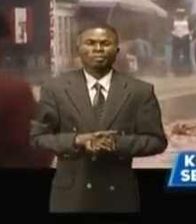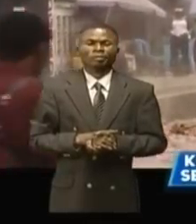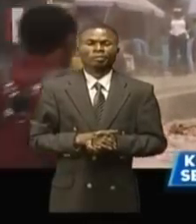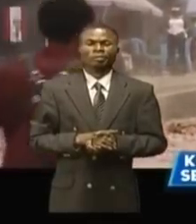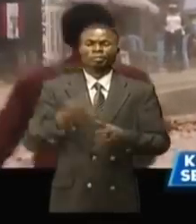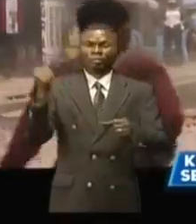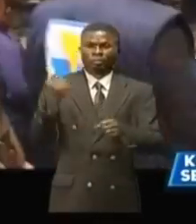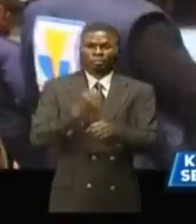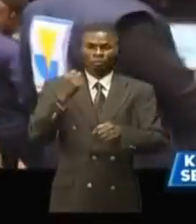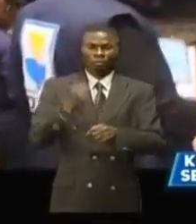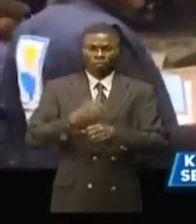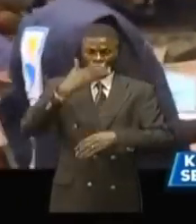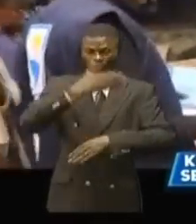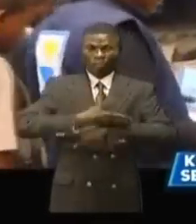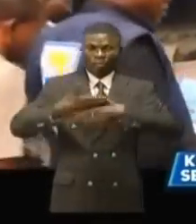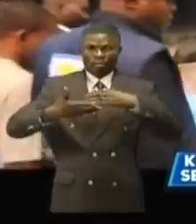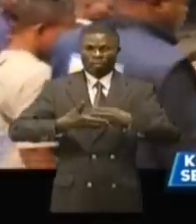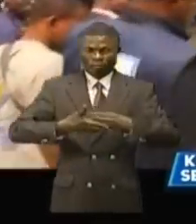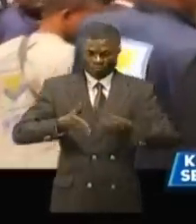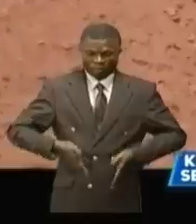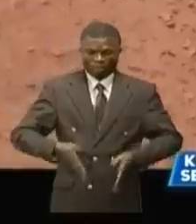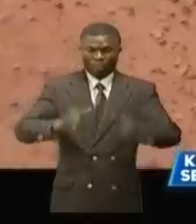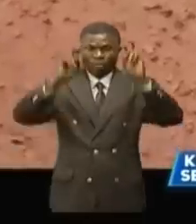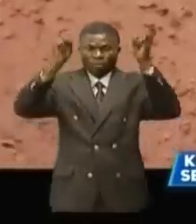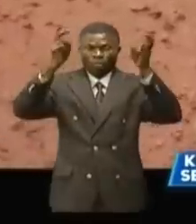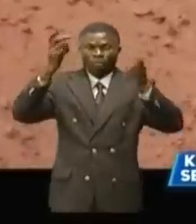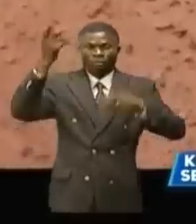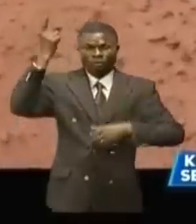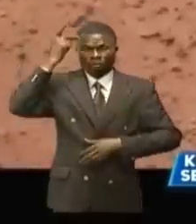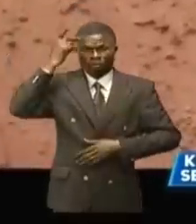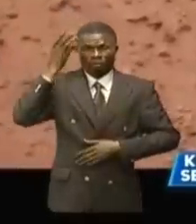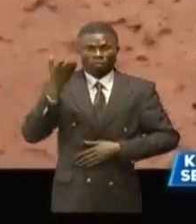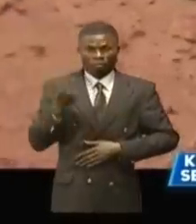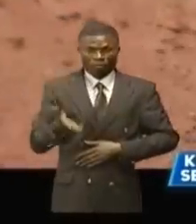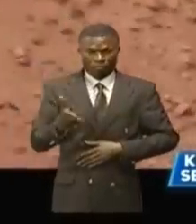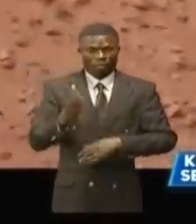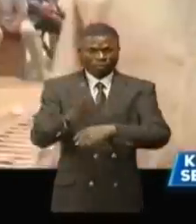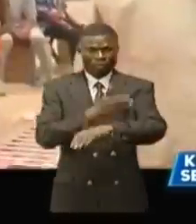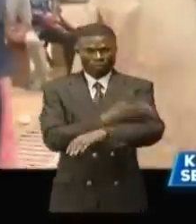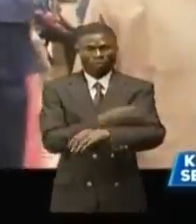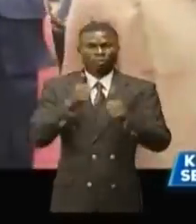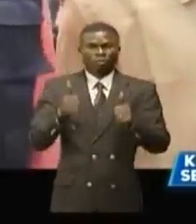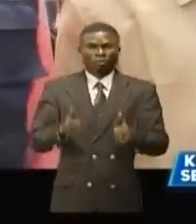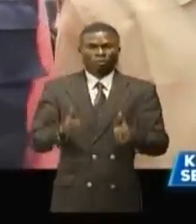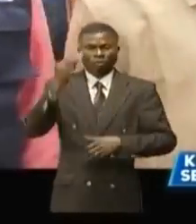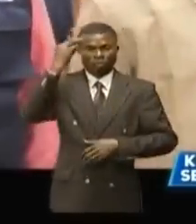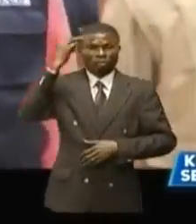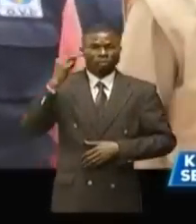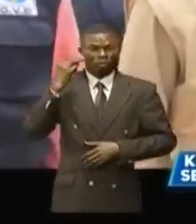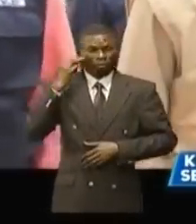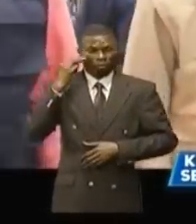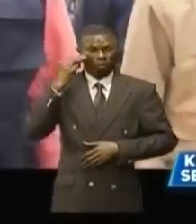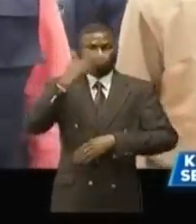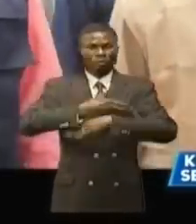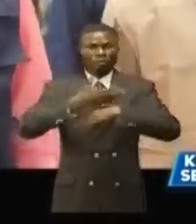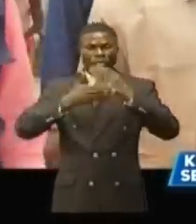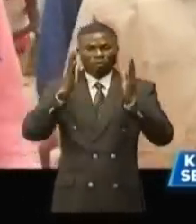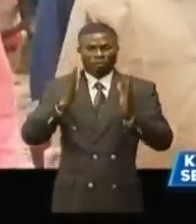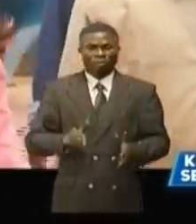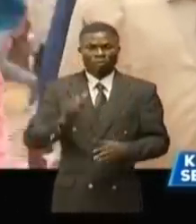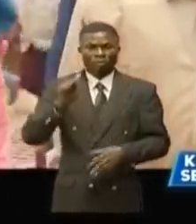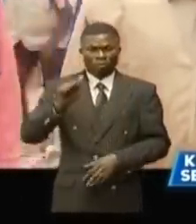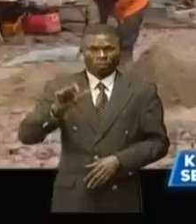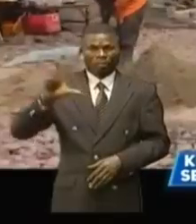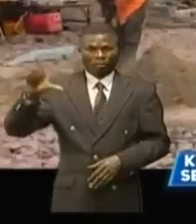Les travaux de la réhabilitation de la voirie de la ville-province Kinshasa évoluent bien. Le ministre des ITP, Alexis